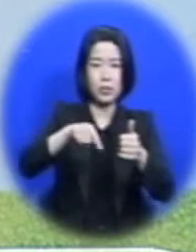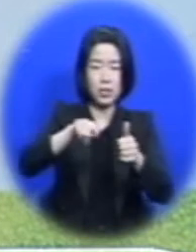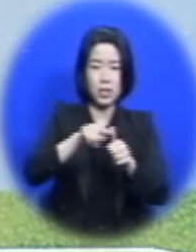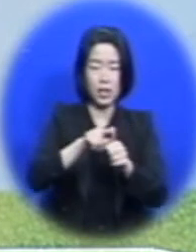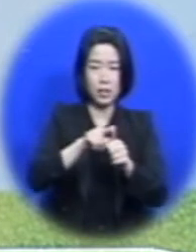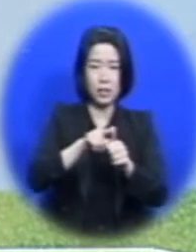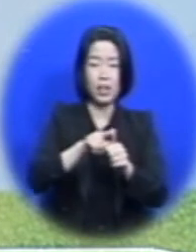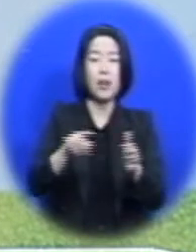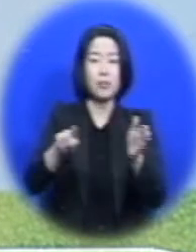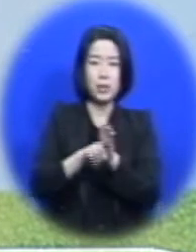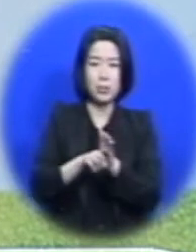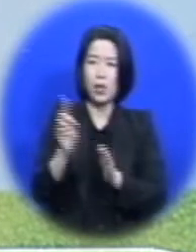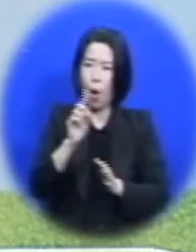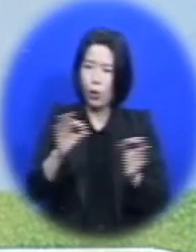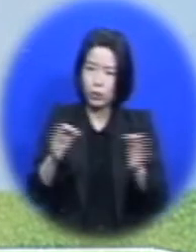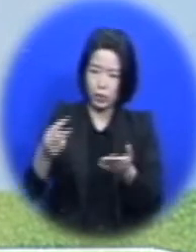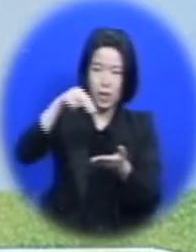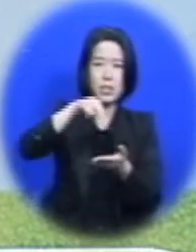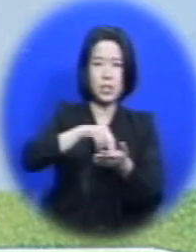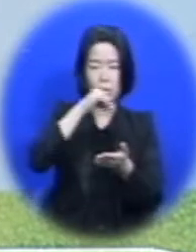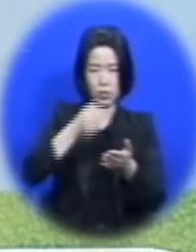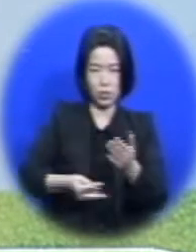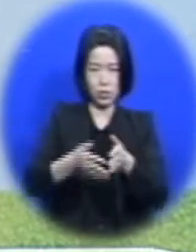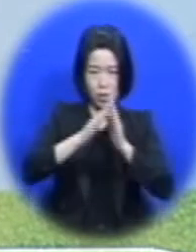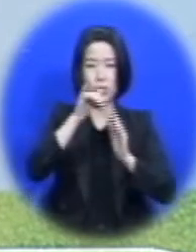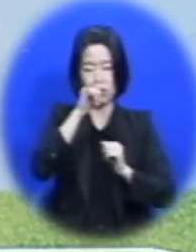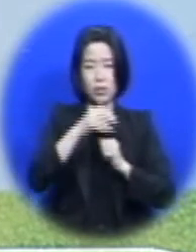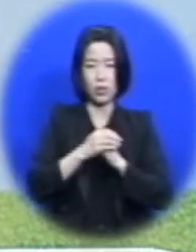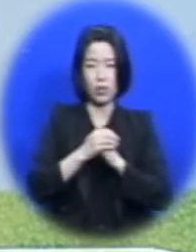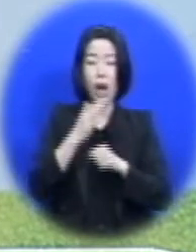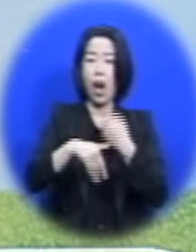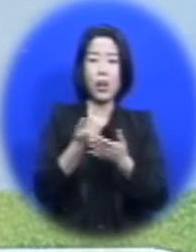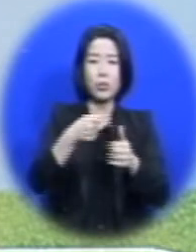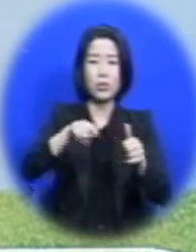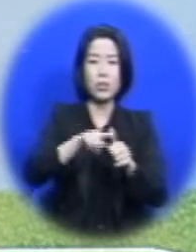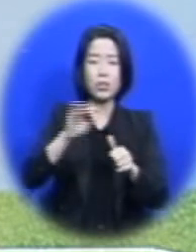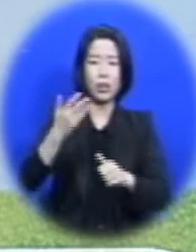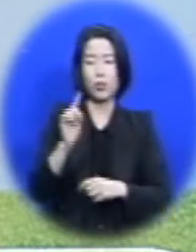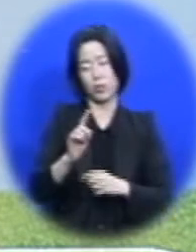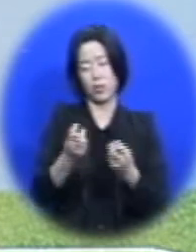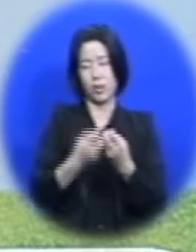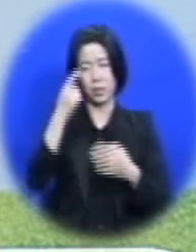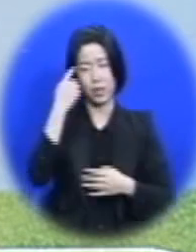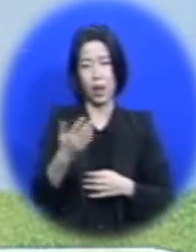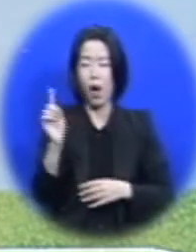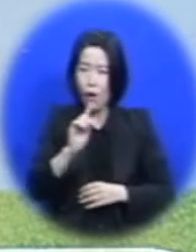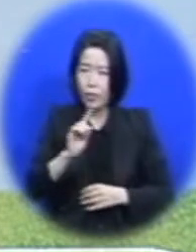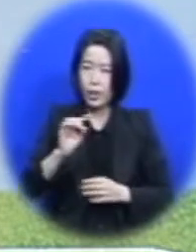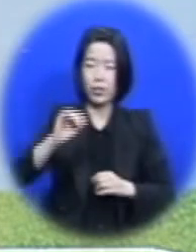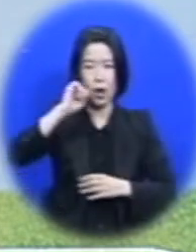어느 순간에 성 거예요 하나님의 의지가 되는 걸 어떻게 어떤 어려운 일을 만나도